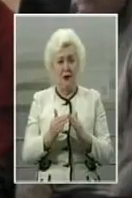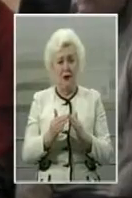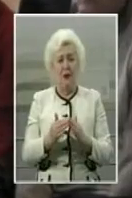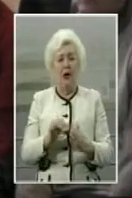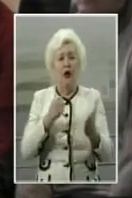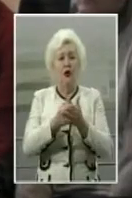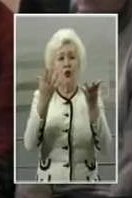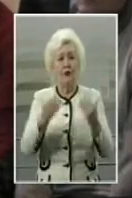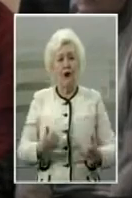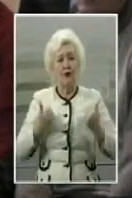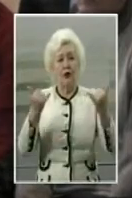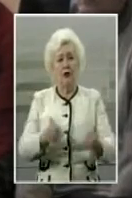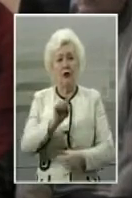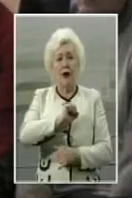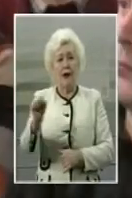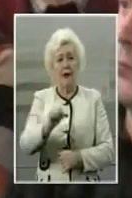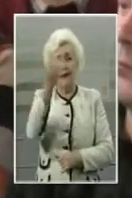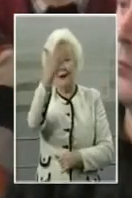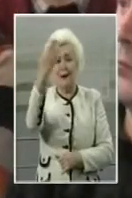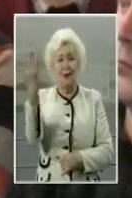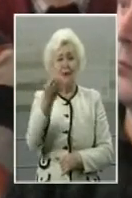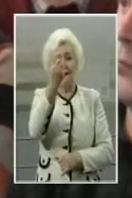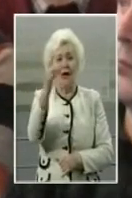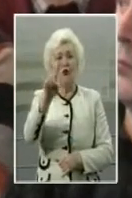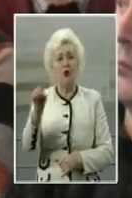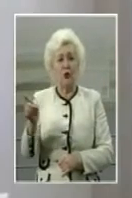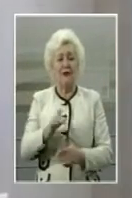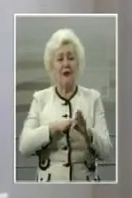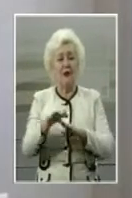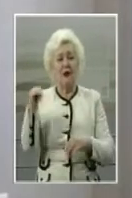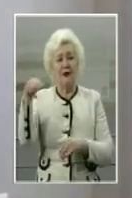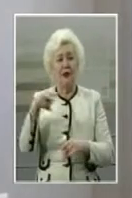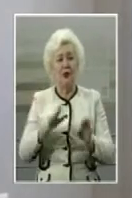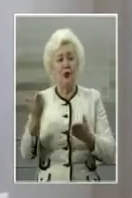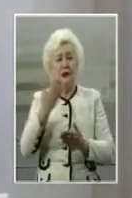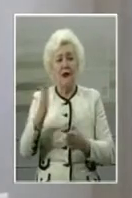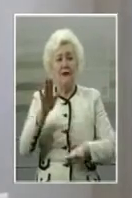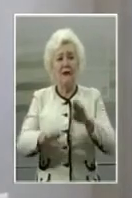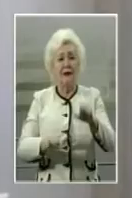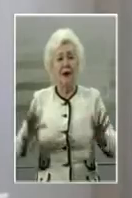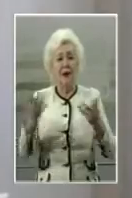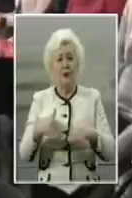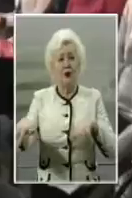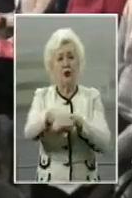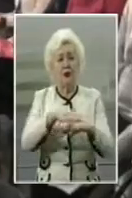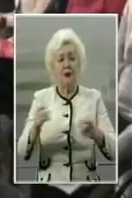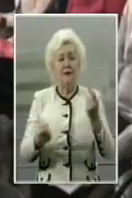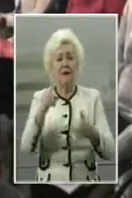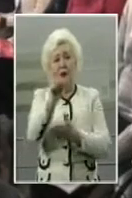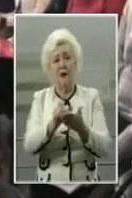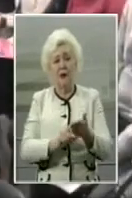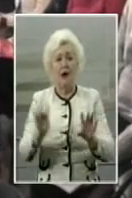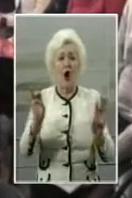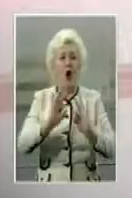До Дня вшанування Героїв Небесної Сотні відбулись літературні читання. Слідами подій на Майдані з'явились сотні нових поезій,